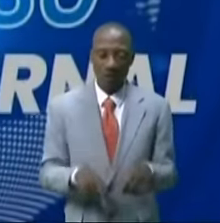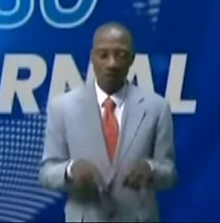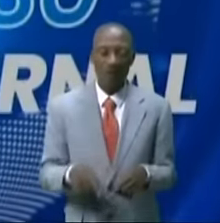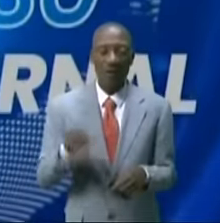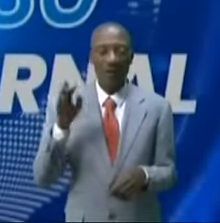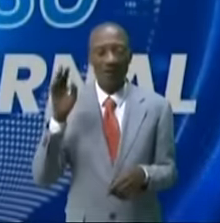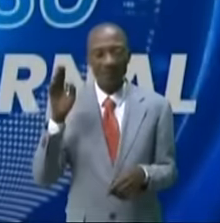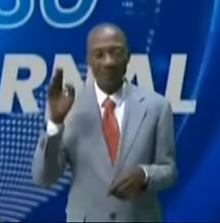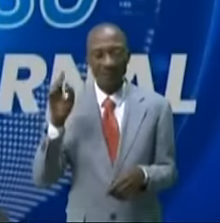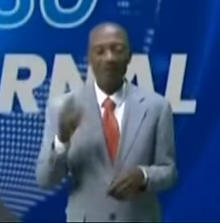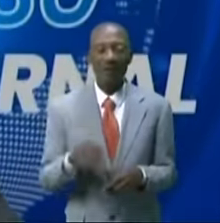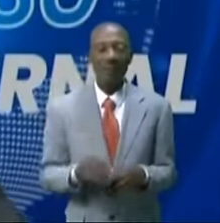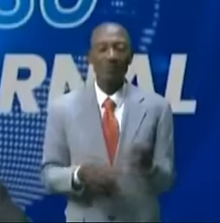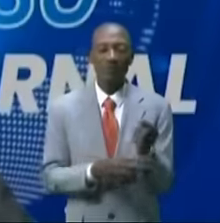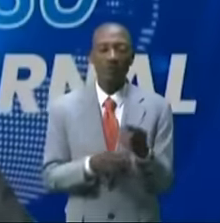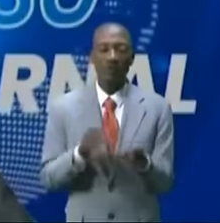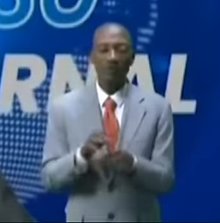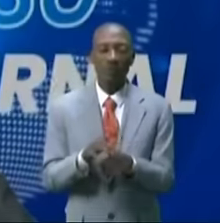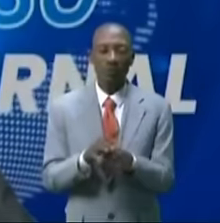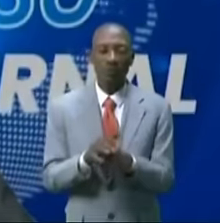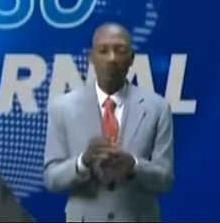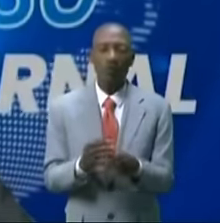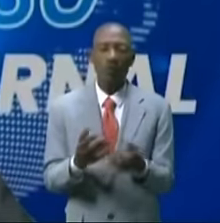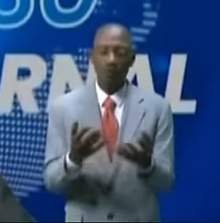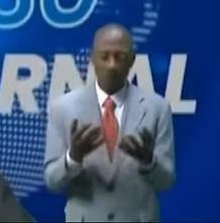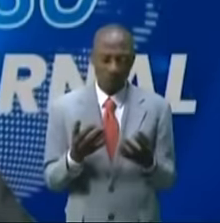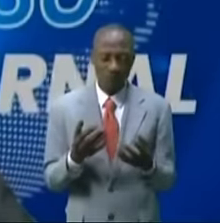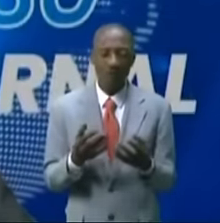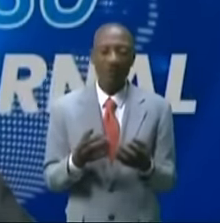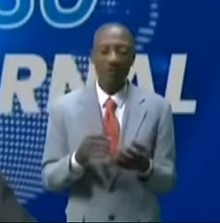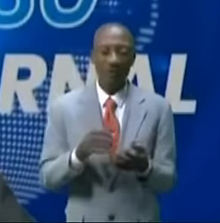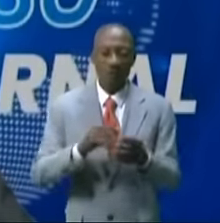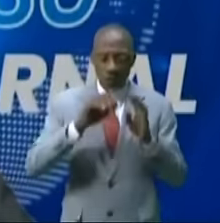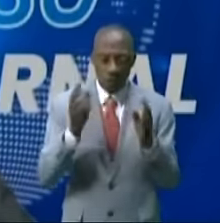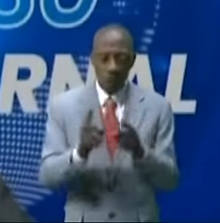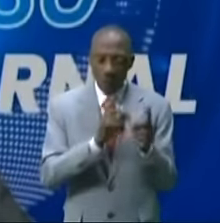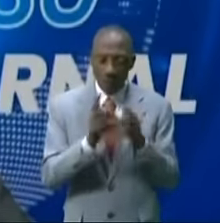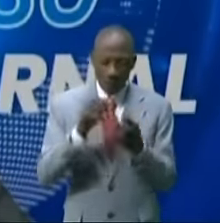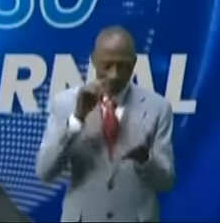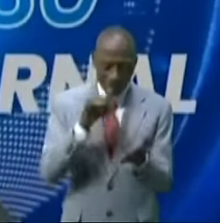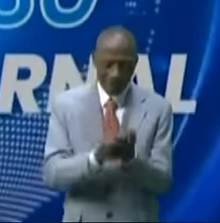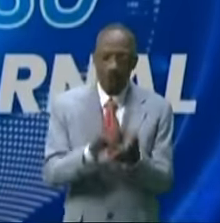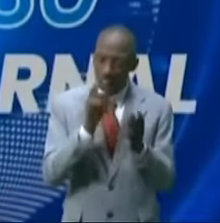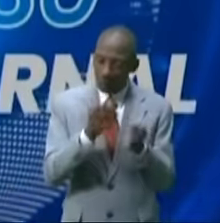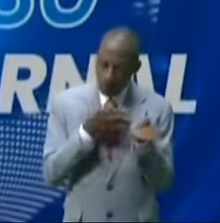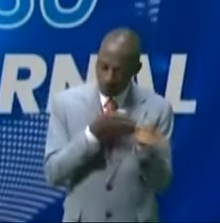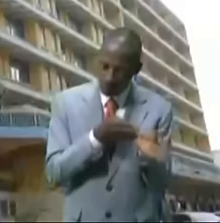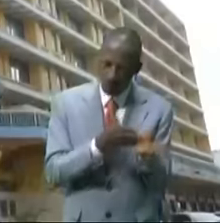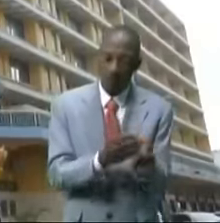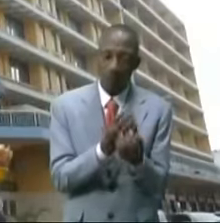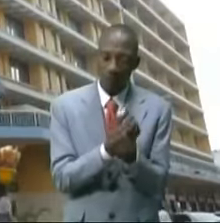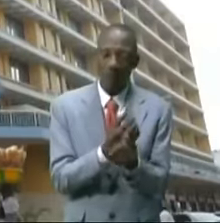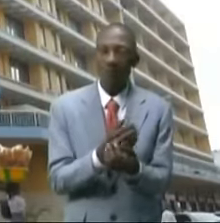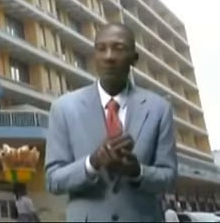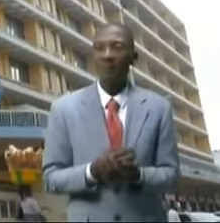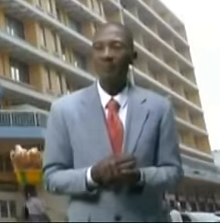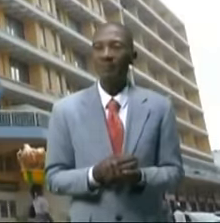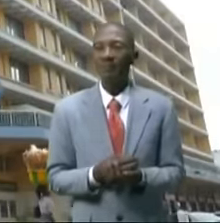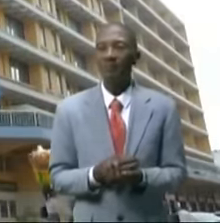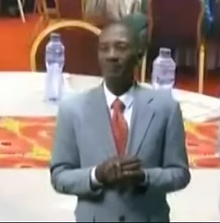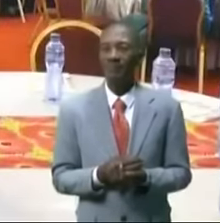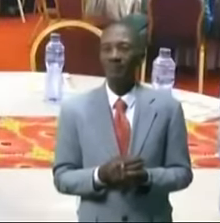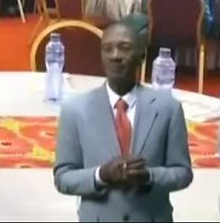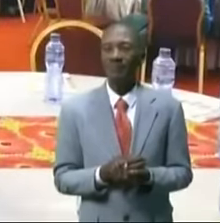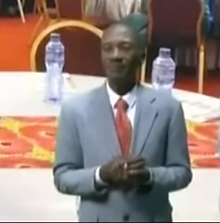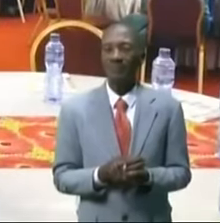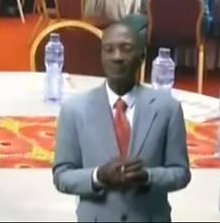travaux ont formulé des recommandations pour sauver des vies des enfants. Constance Mananga. De plus en plus,